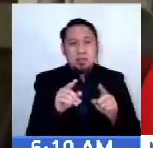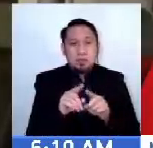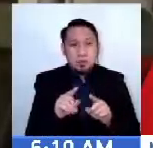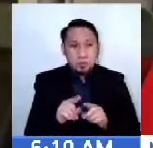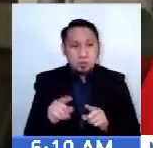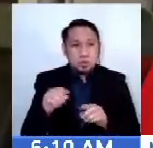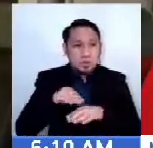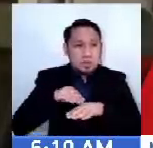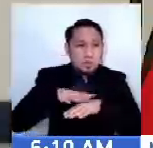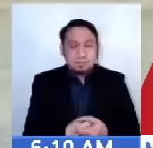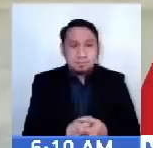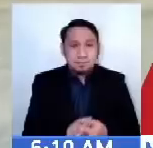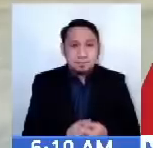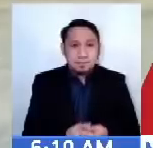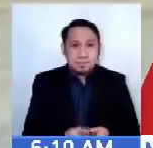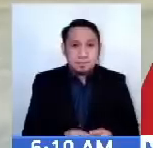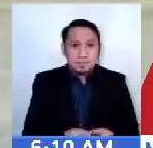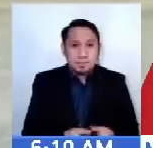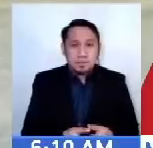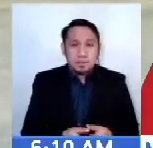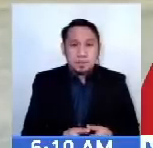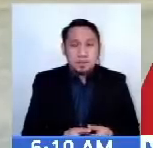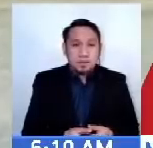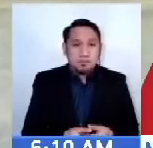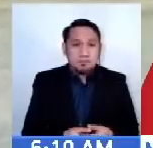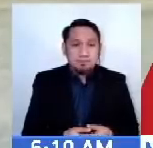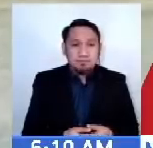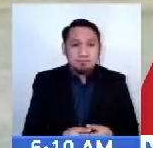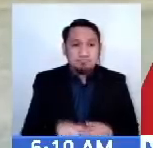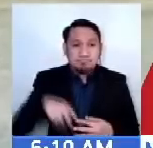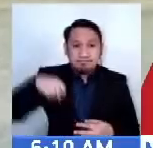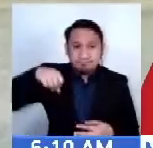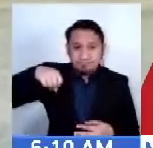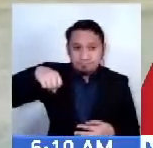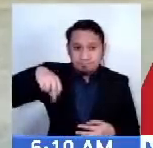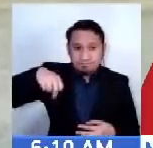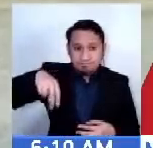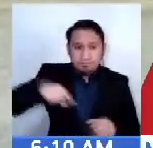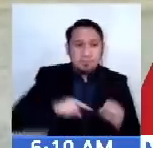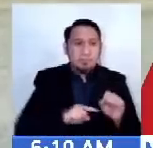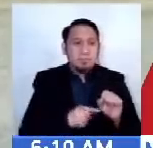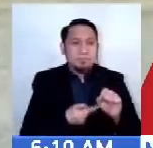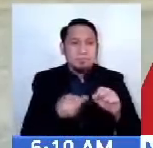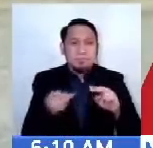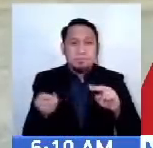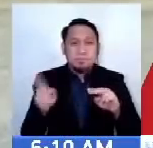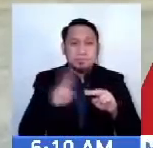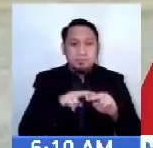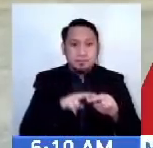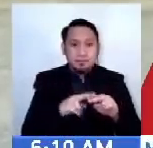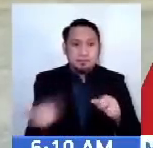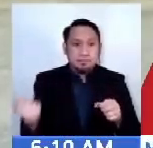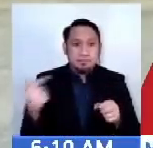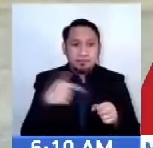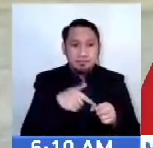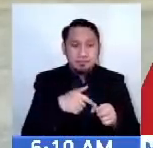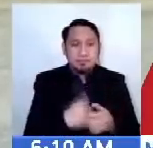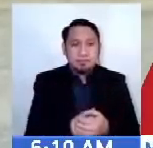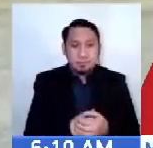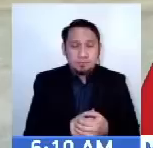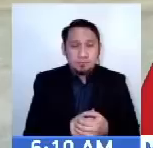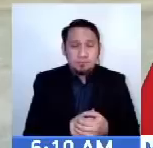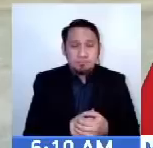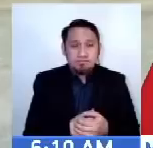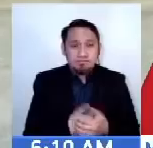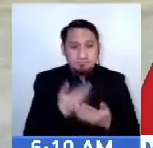at eastern Ukraine. Hating gabi pamamaya magiging epektibo itong taas presyo sa gasolina at diesel, kaya abiso sa ating mga